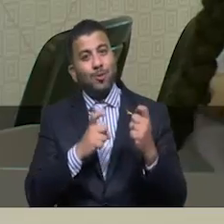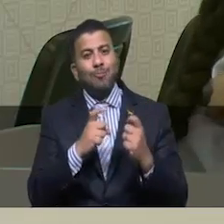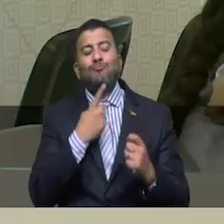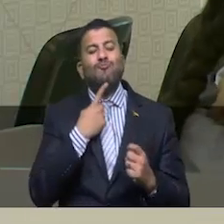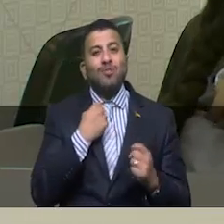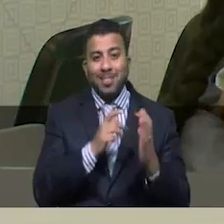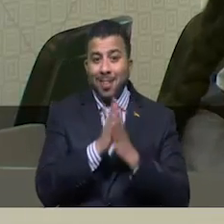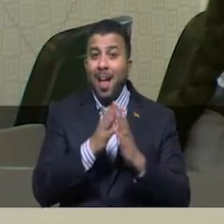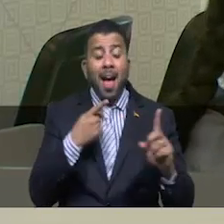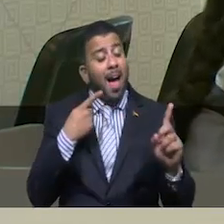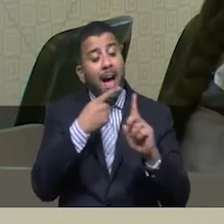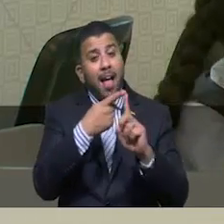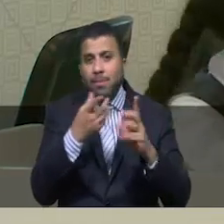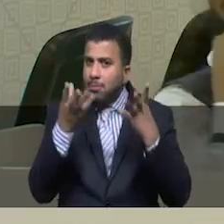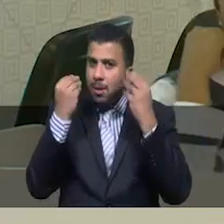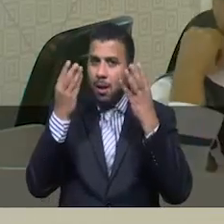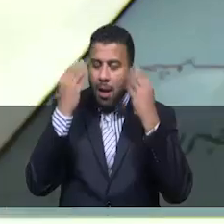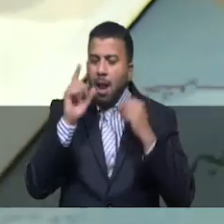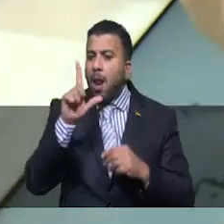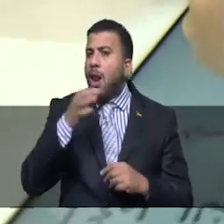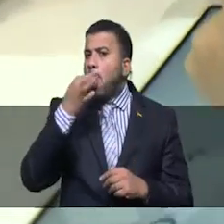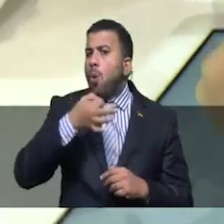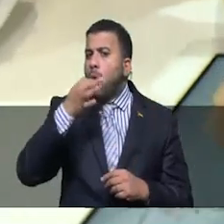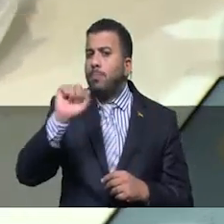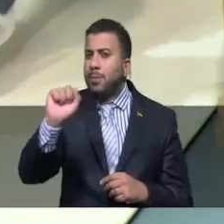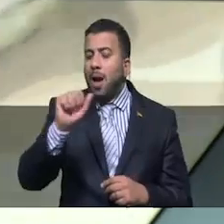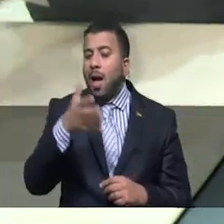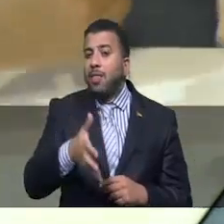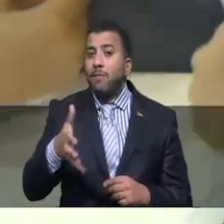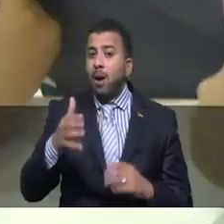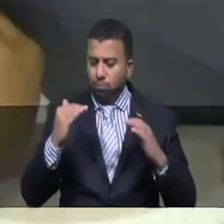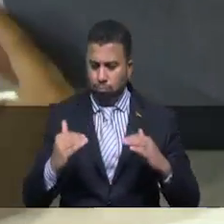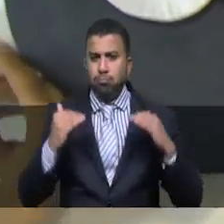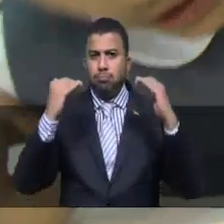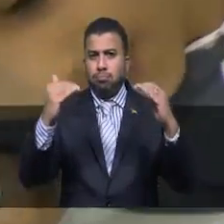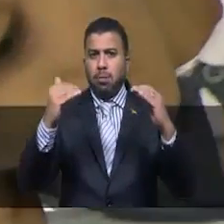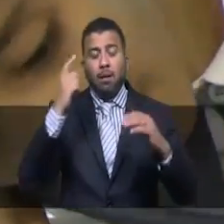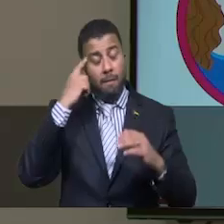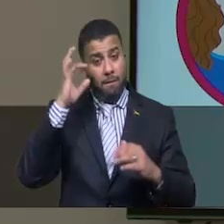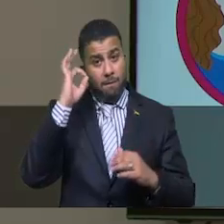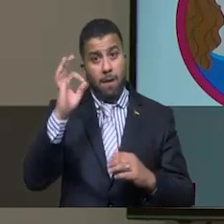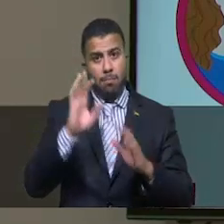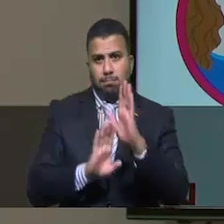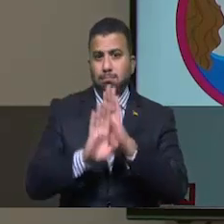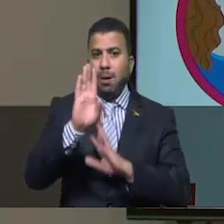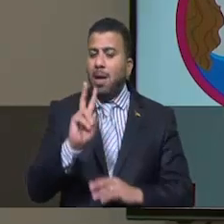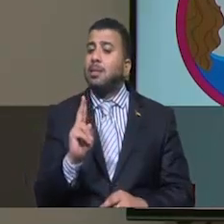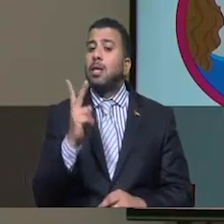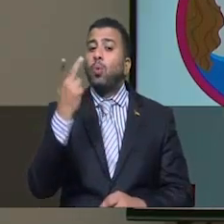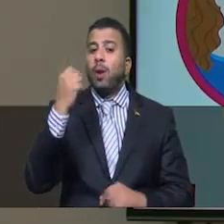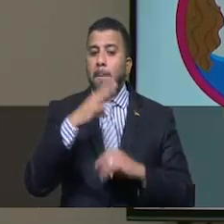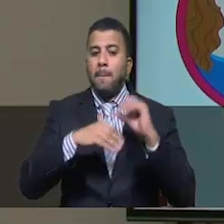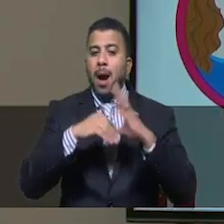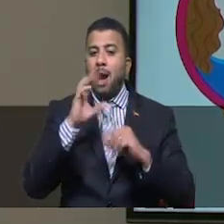شيقة هدفها إثراء المخزون اللغوي لدى الأطفال والارتقاء نحو الآفاق من أجل تطوير